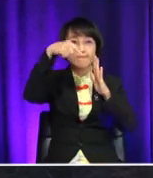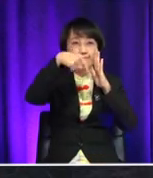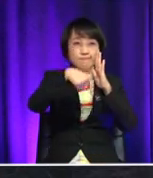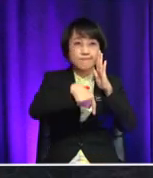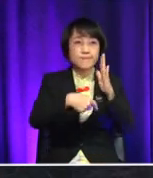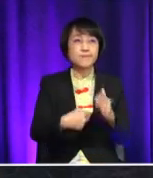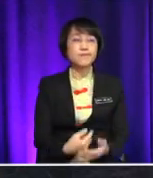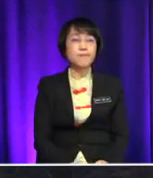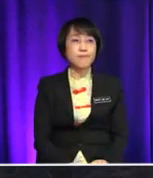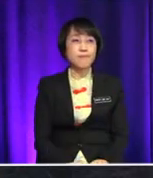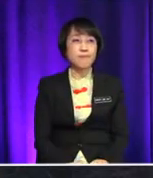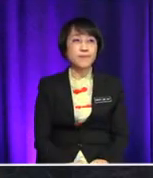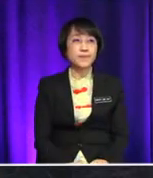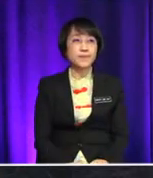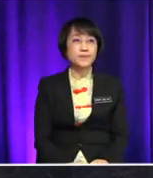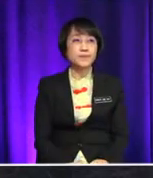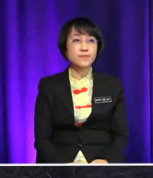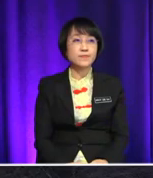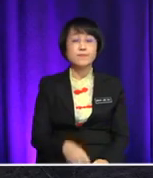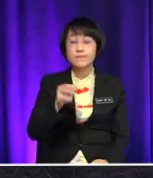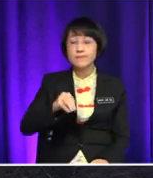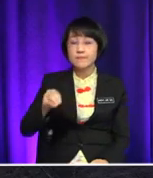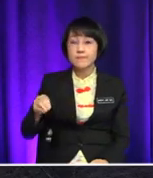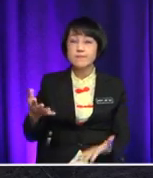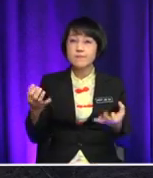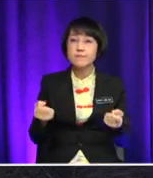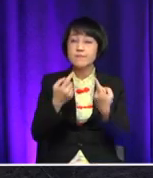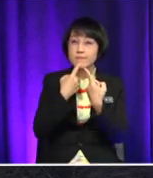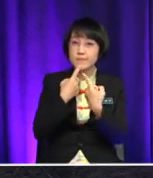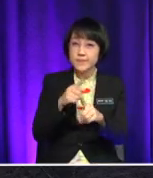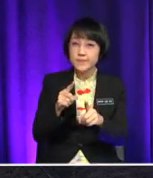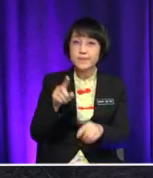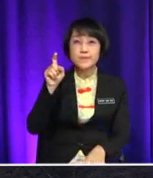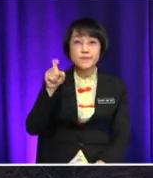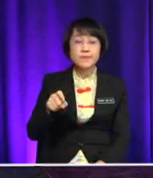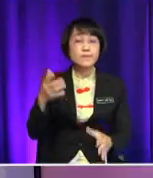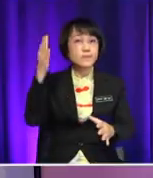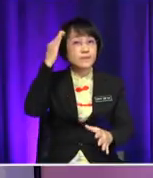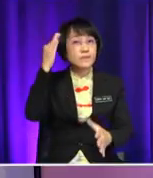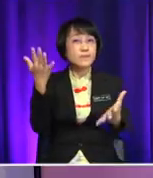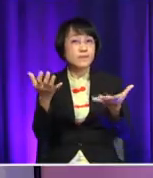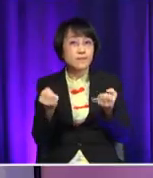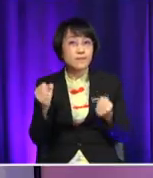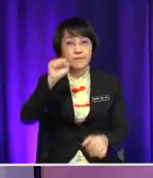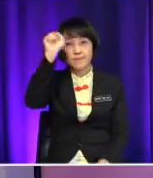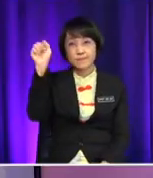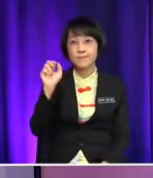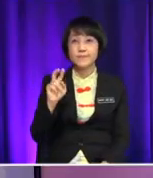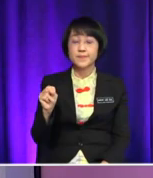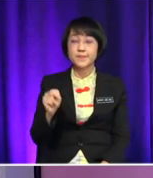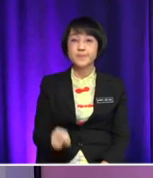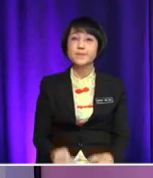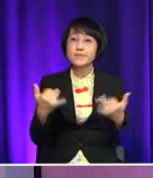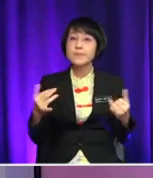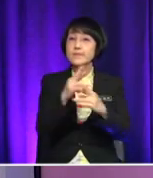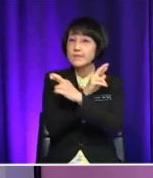tahunya kepada jawab Soalnya ini tahu dulu kehendak soal lain kita akan kembali